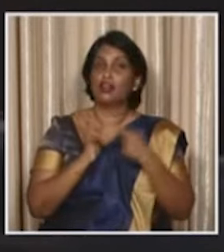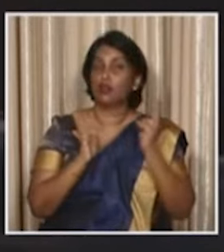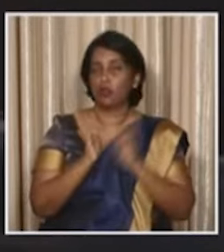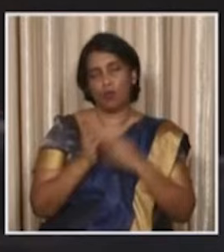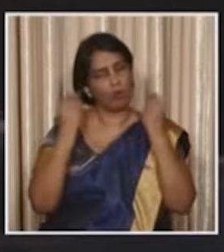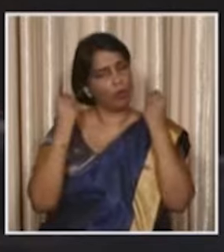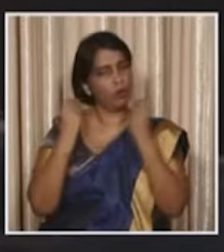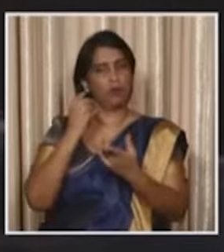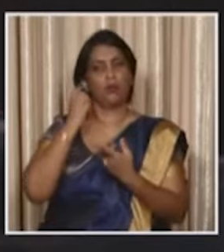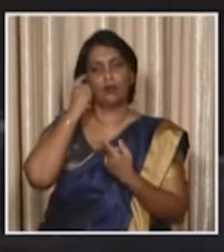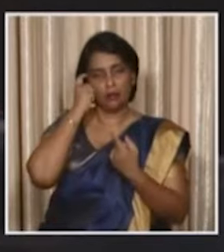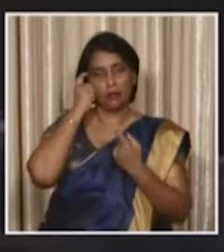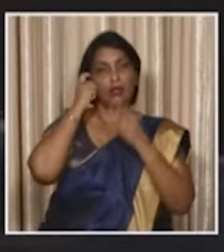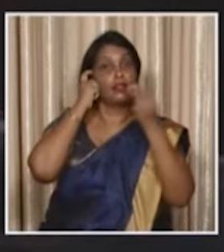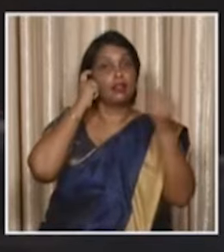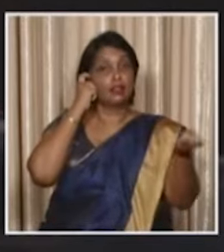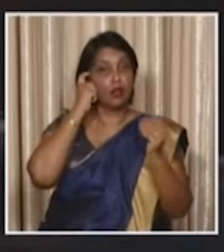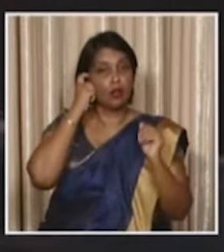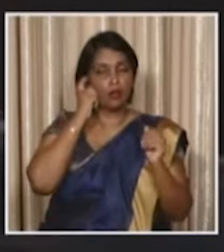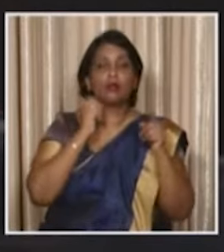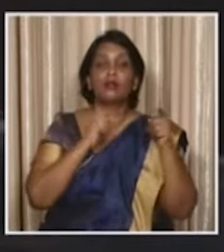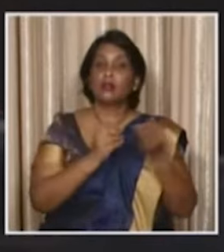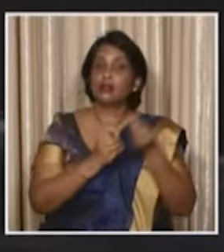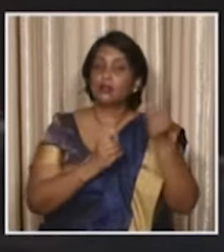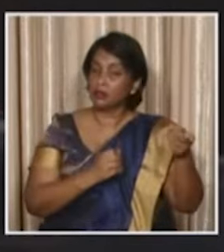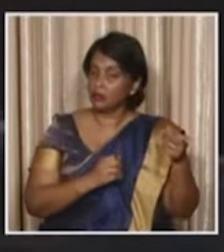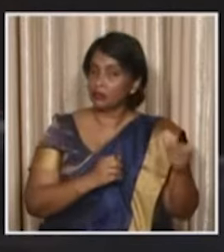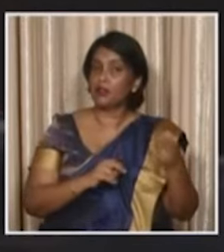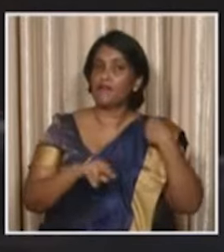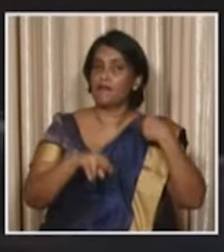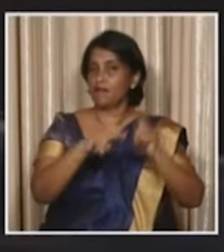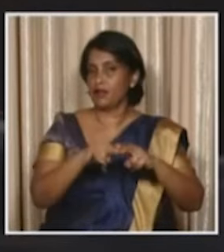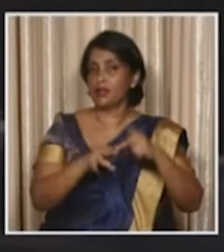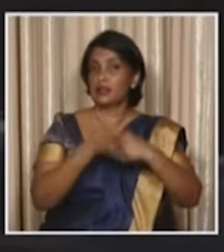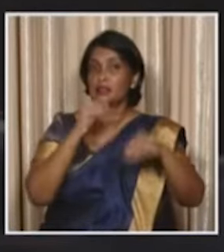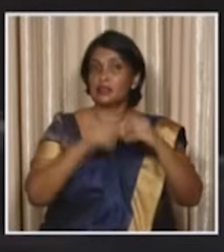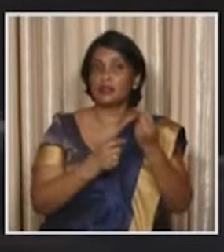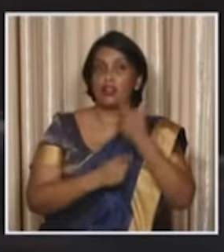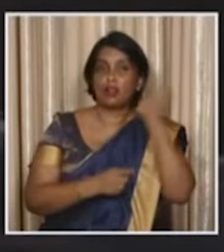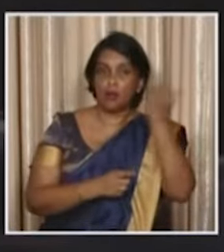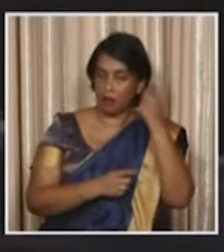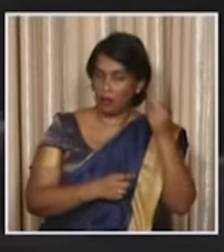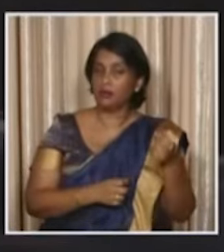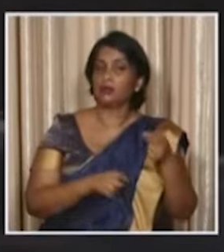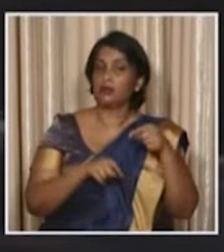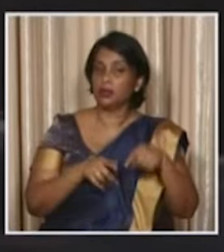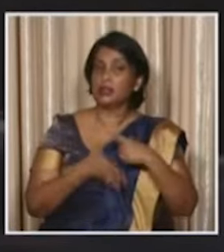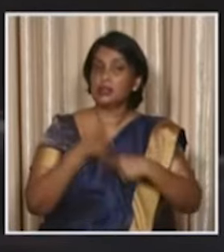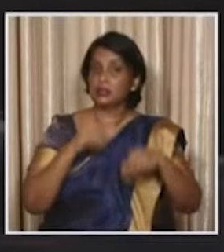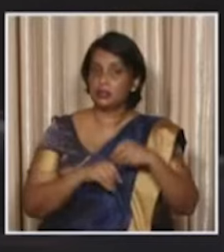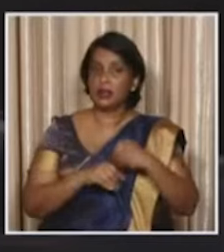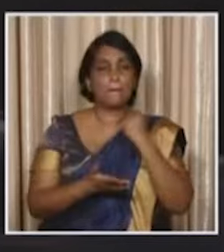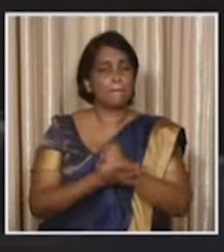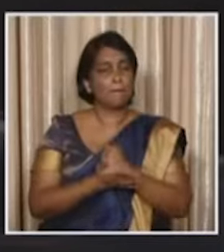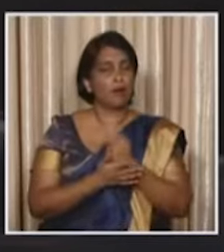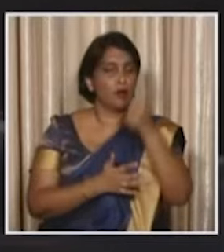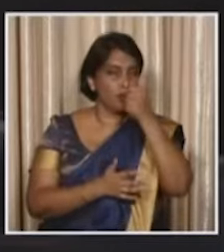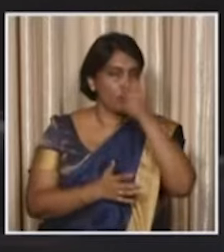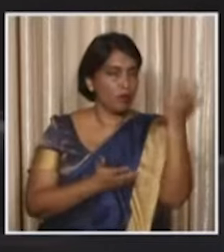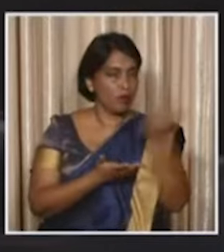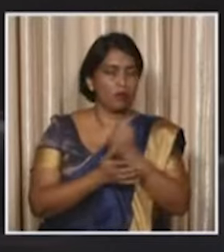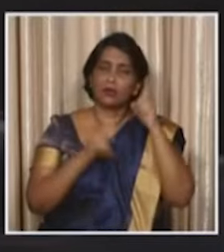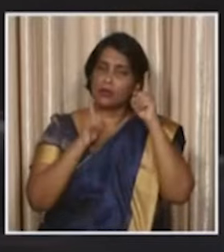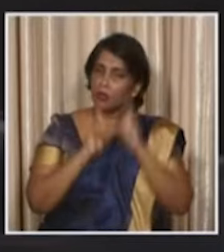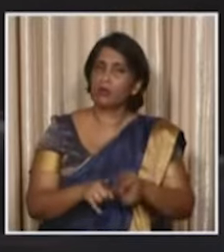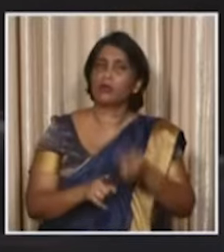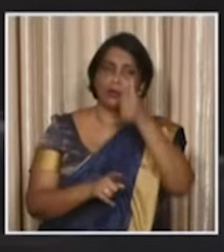අපරාධයක්. කාටද මේවා දෙන්න යන්නේ? මේවා දෙන්න යන්නේ හිතවතුන්ට. දැන් ඡන්දෙට සල්ලි හොයන්න. මේ වෙලාවේ ඡන්දෙට මහ බැංකු බැඳුම් කර කොල්ලේ වගේම